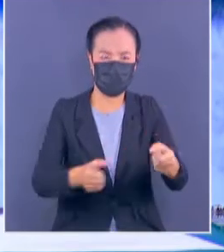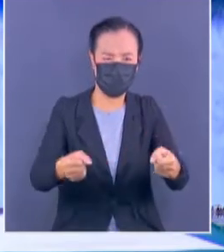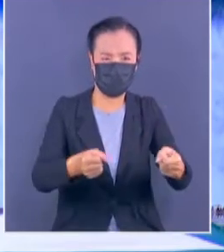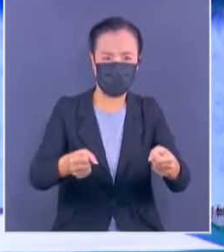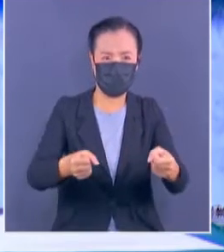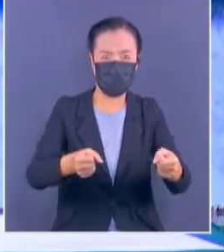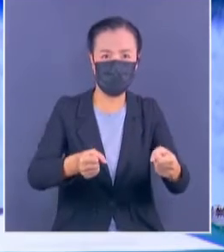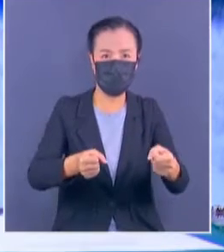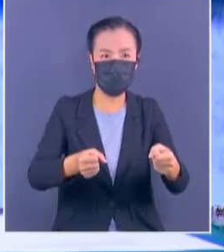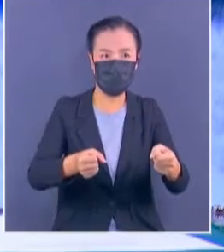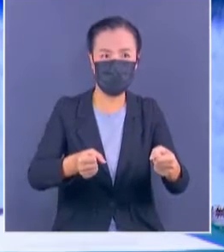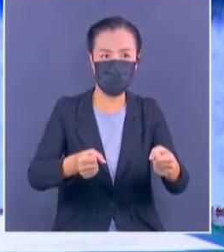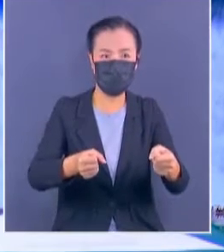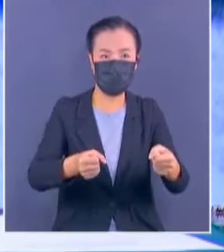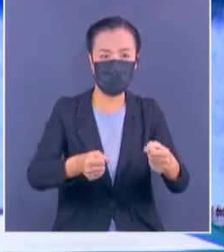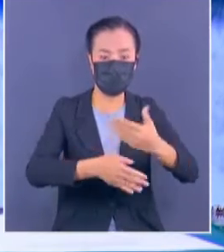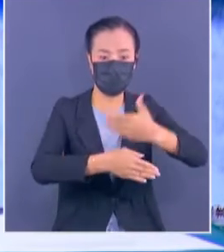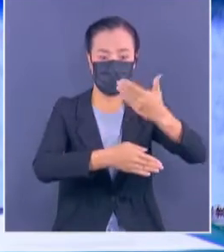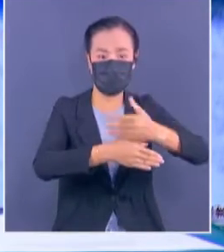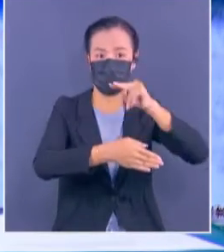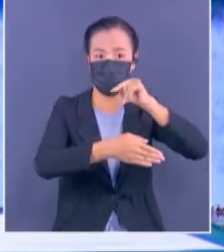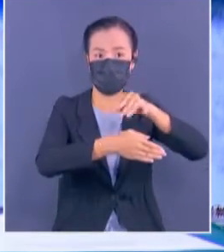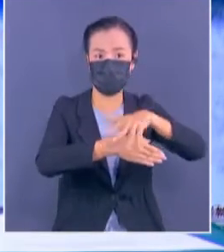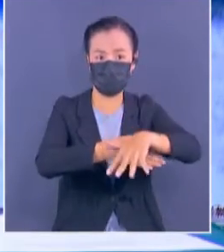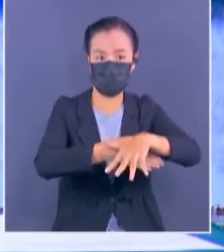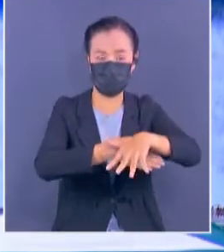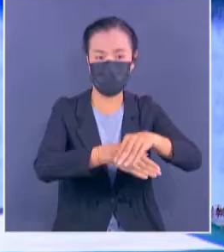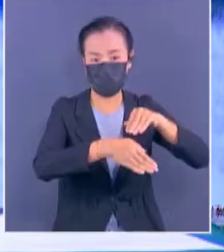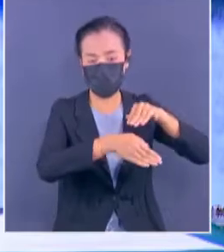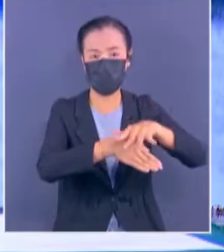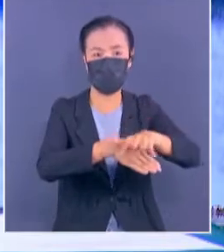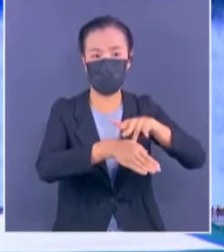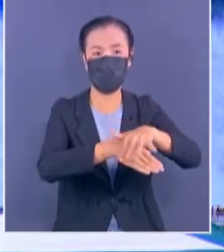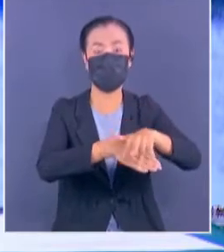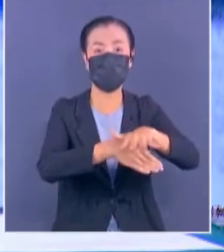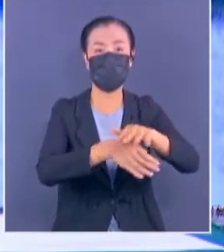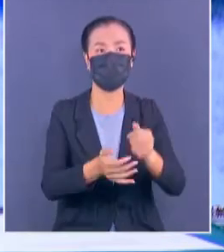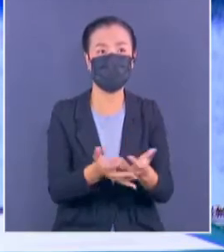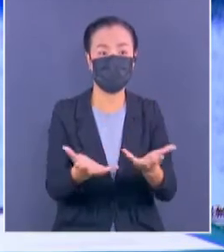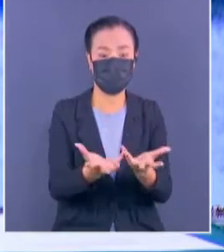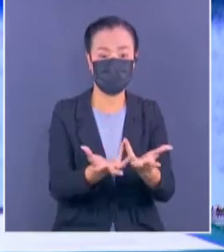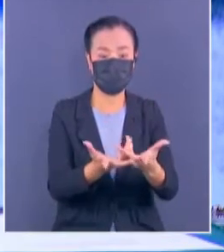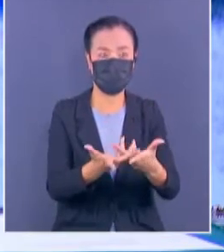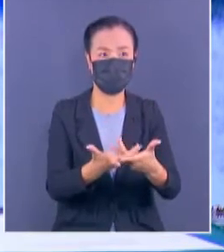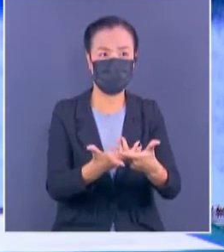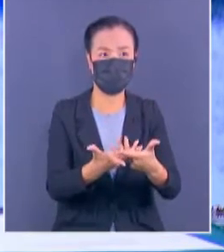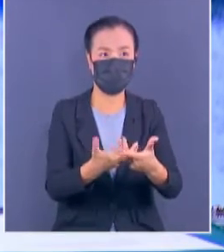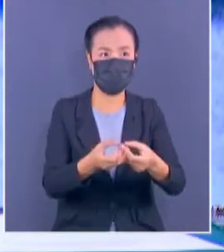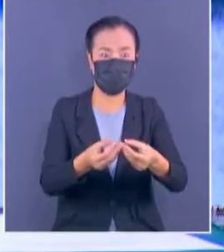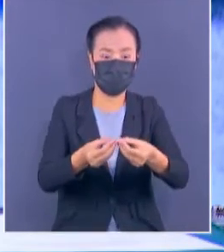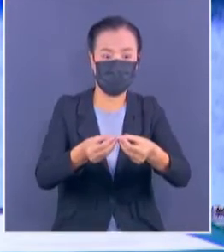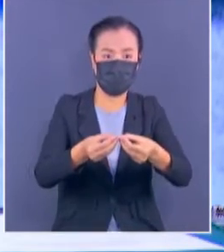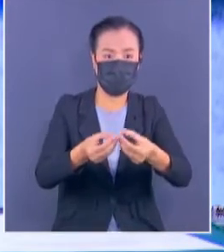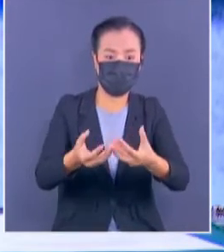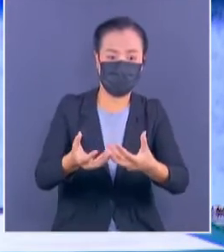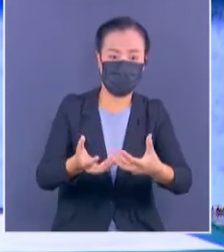าอย่างเด็ดขาดหลังจากที่เขื่อนป่าสักชลสิทธิ์เขาเพิ่มการระบายน้ำปรากฏว่าแพกระชังปลาที่ผูกไว้เนี่ยมันหลุดพอห